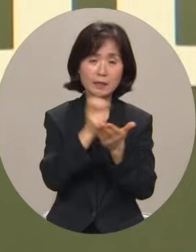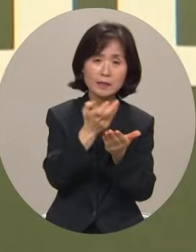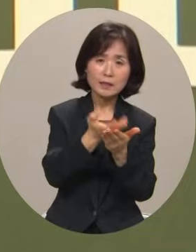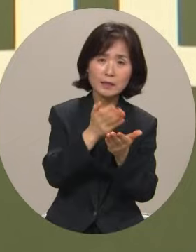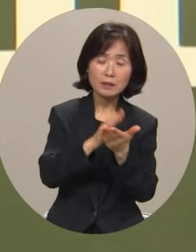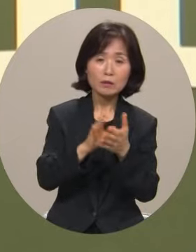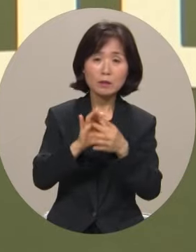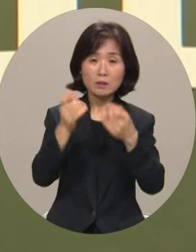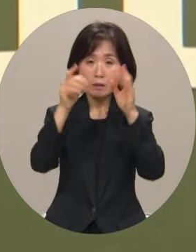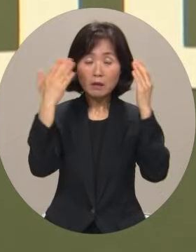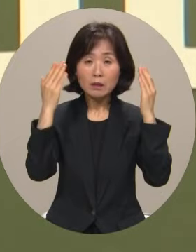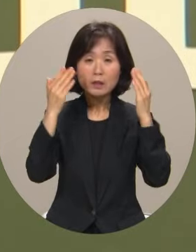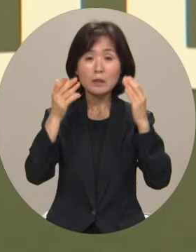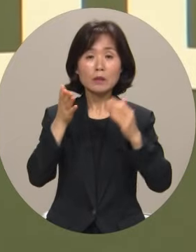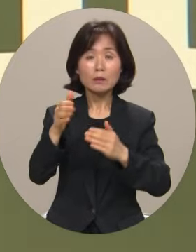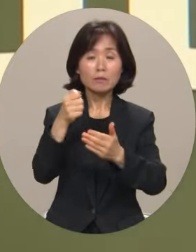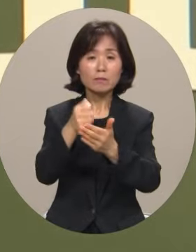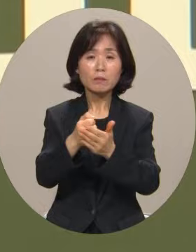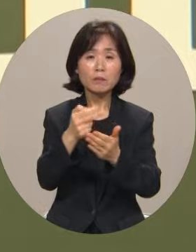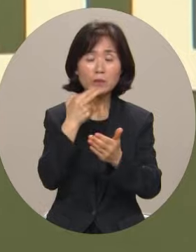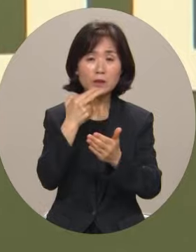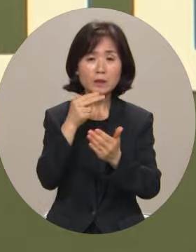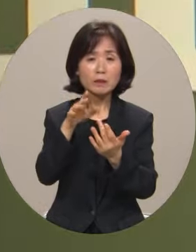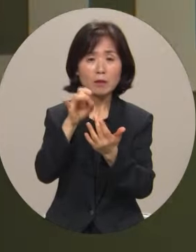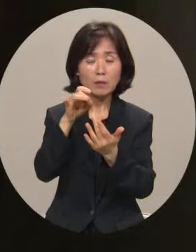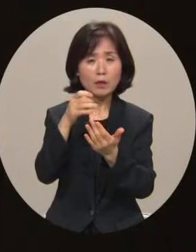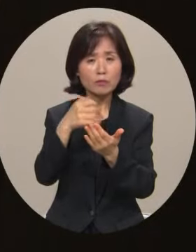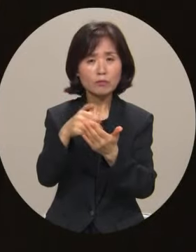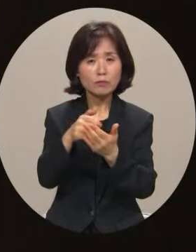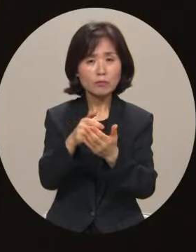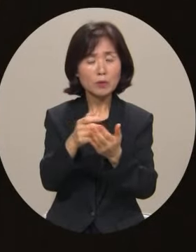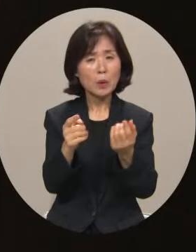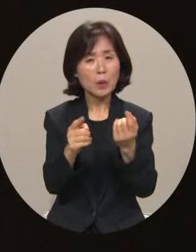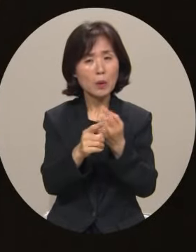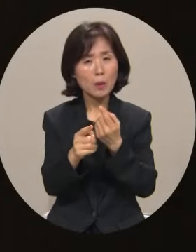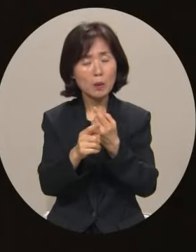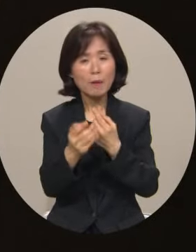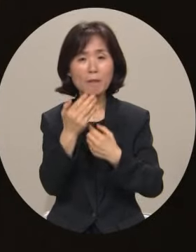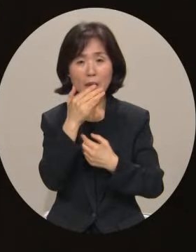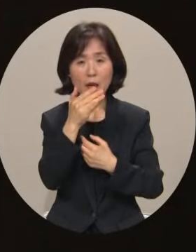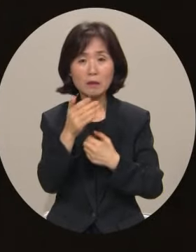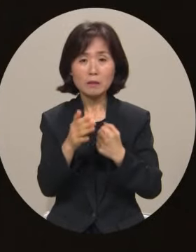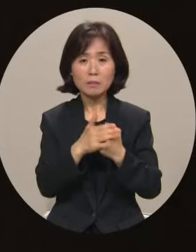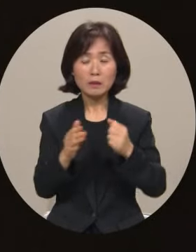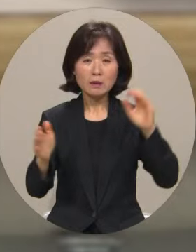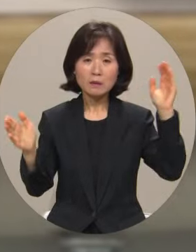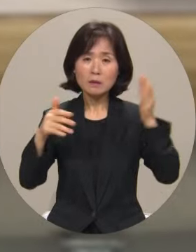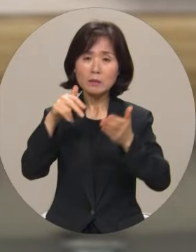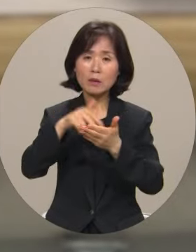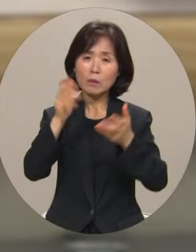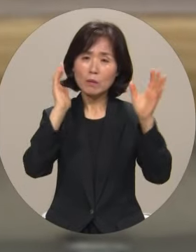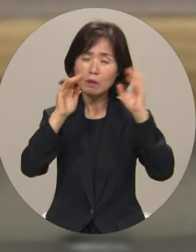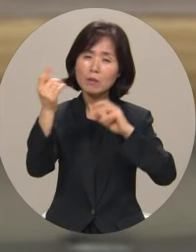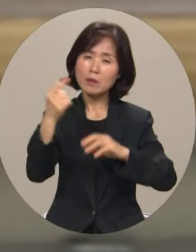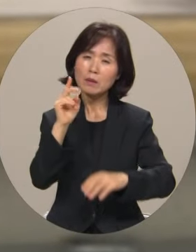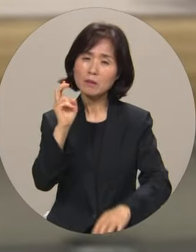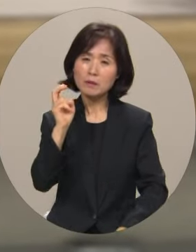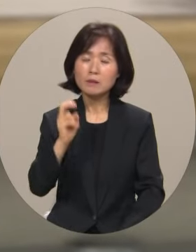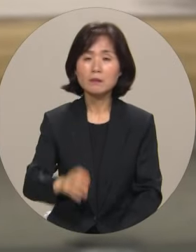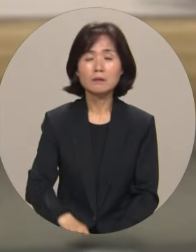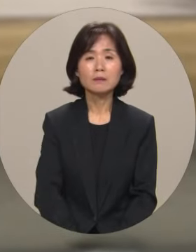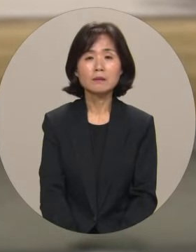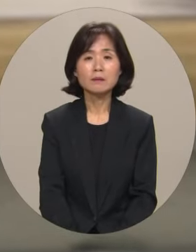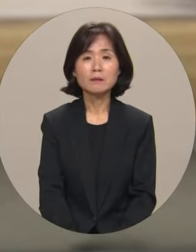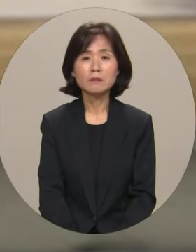앞으로 대학들이 무전공 선발 규모를 수정할 가능성도 있어서 수험생들의 혼란도 우려되고 있습니다 EBS 뉴스